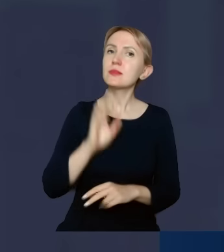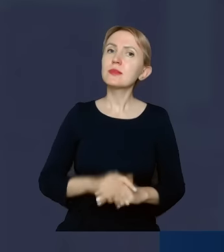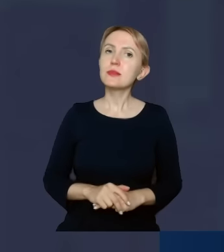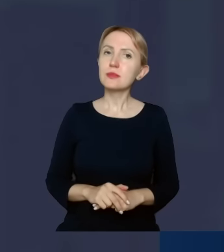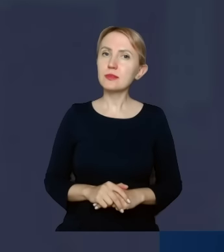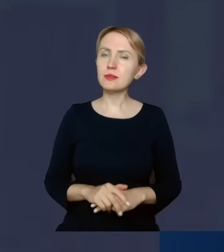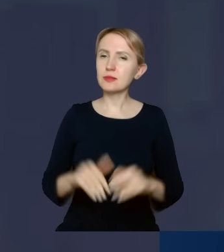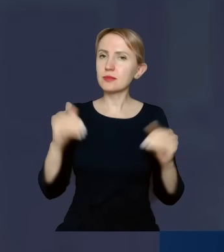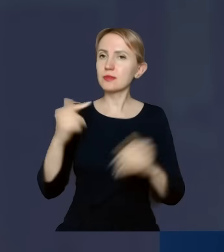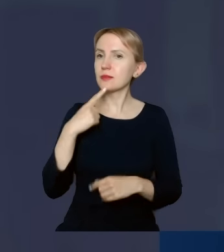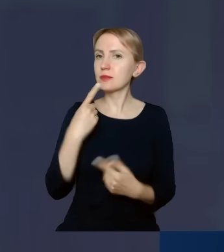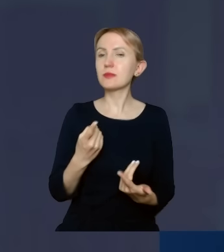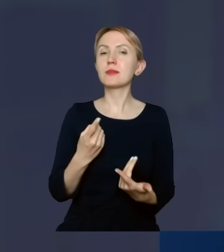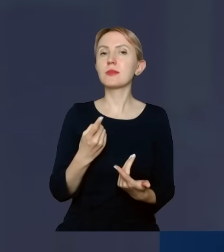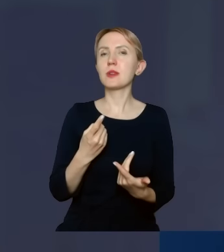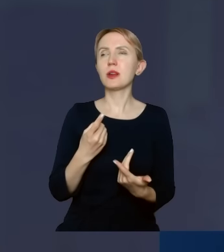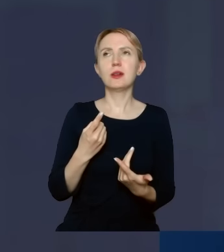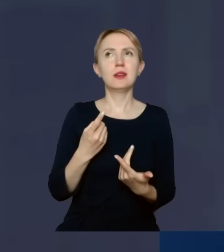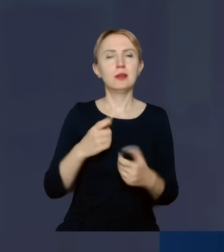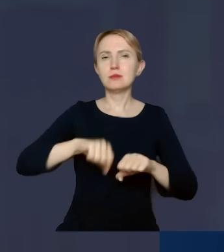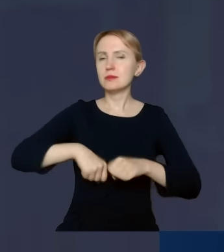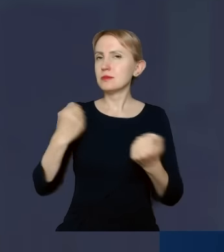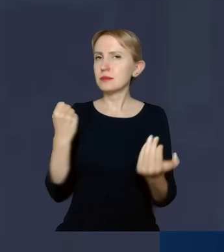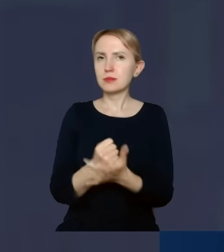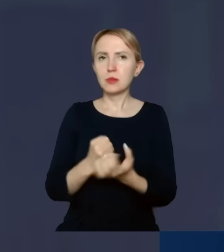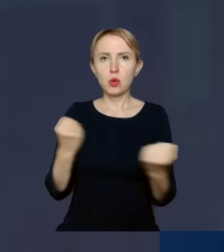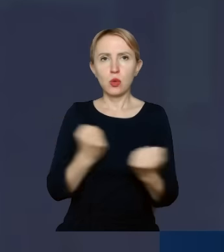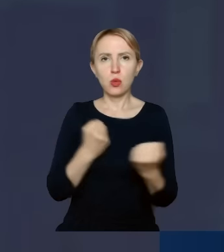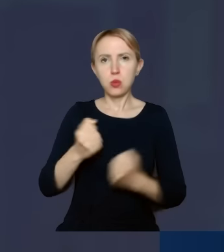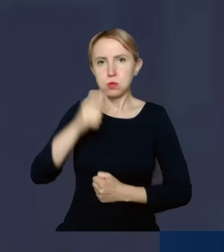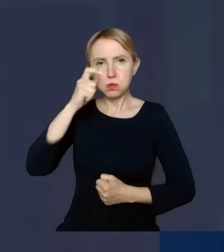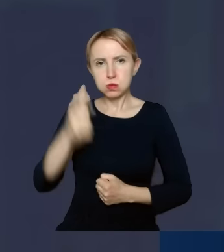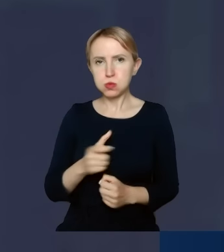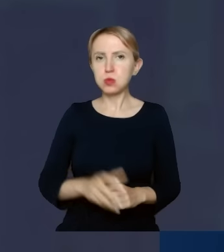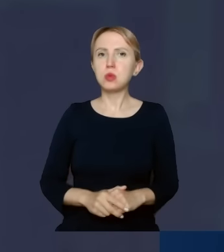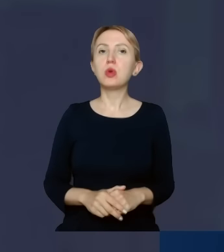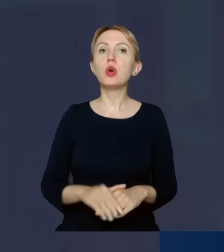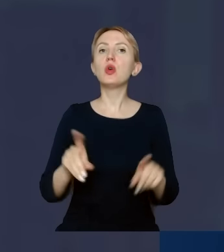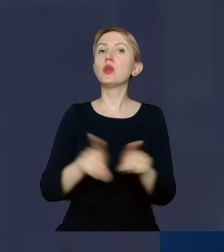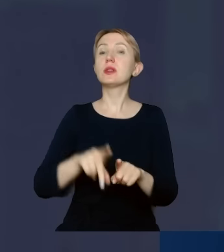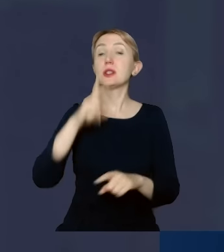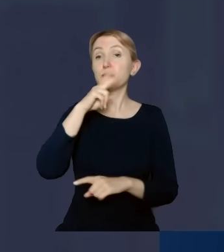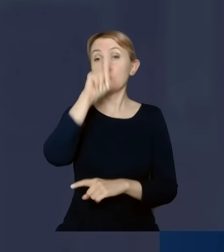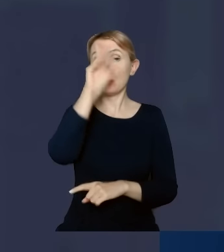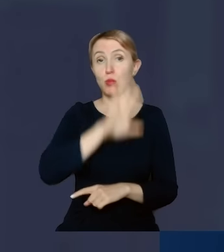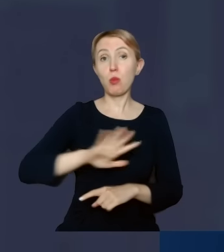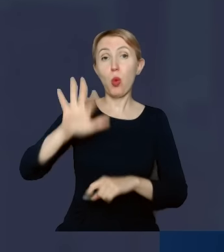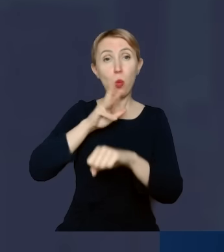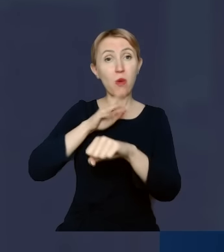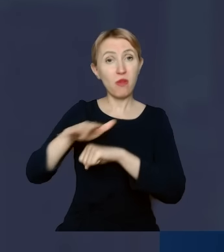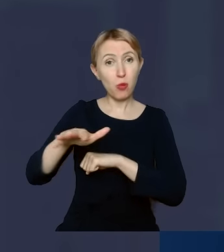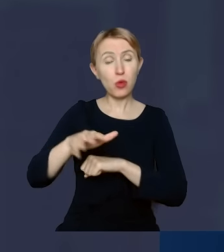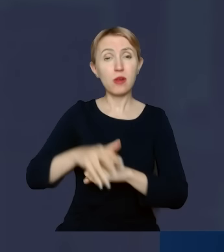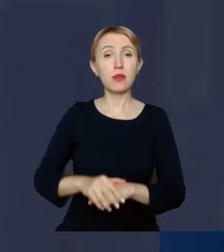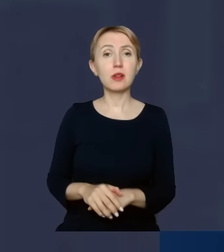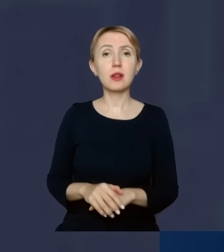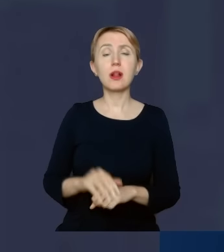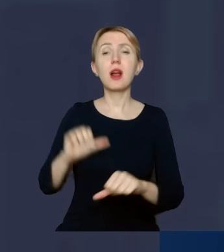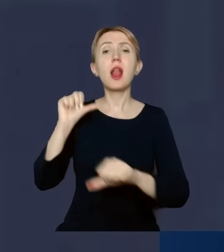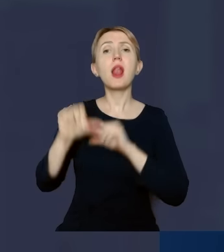powiedzieć, barbarzyństwo prawne i to się przekłada też na życie społeczne. No mieliśmy całe lata